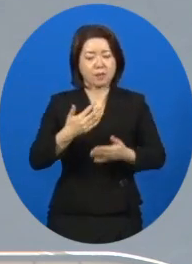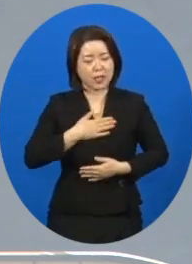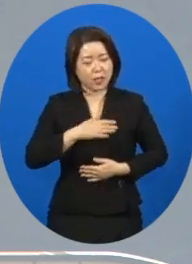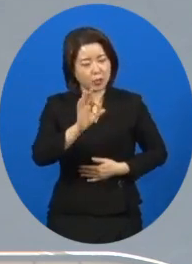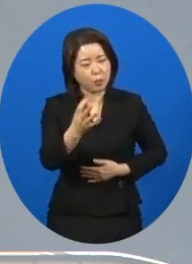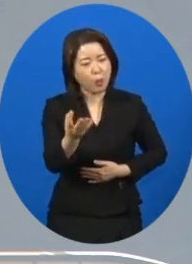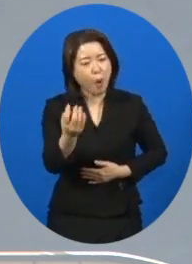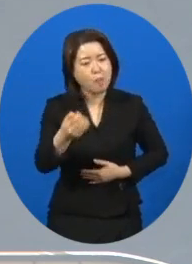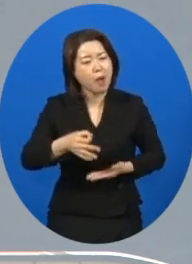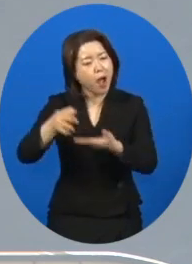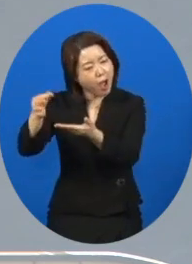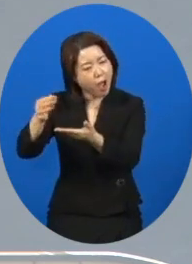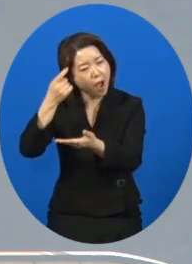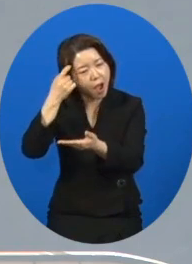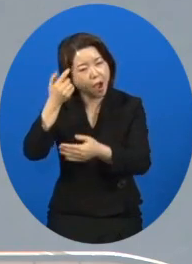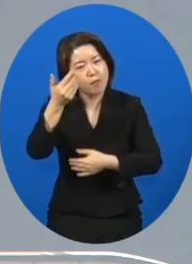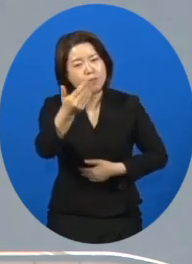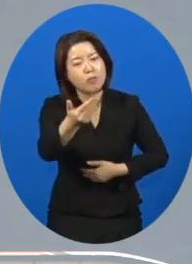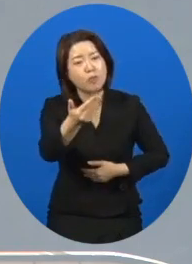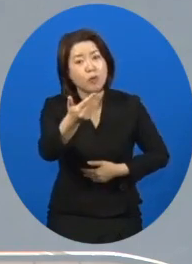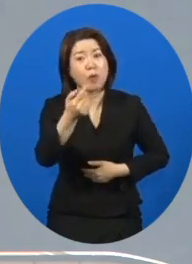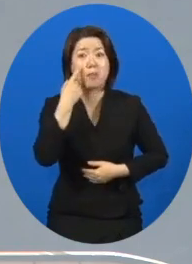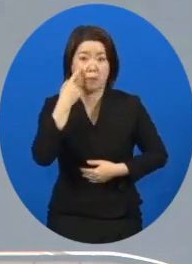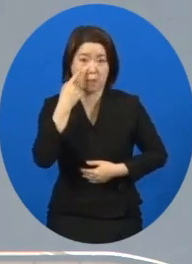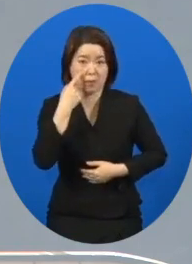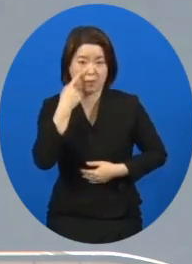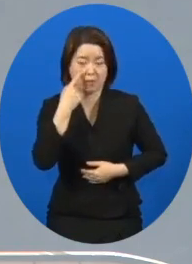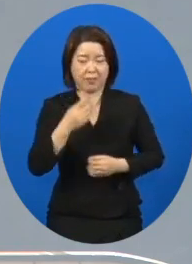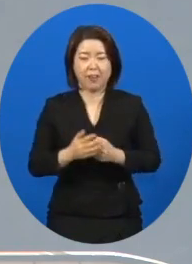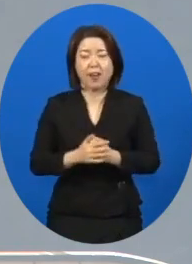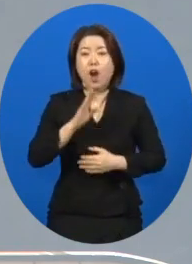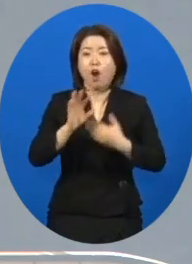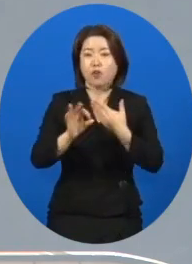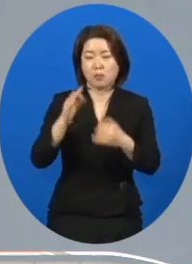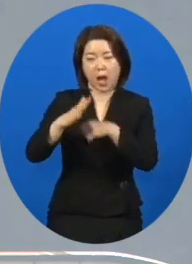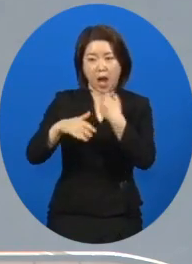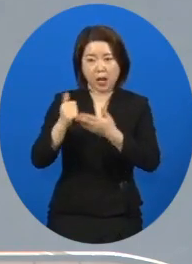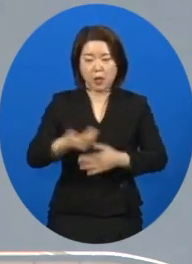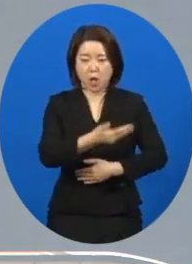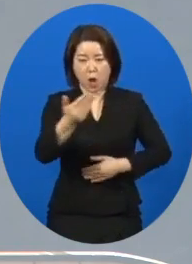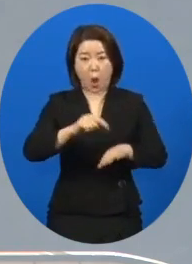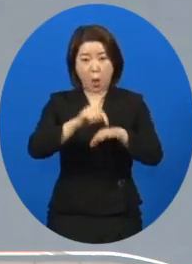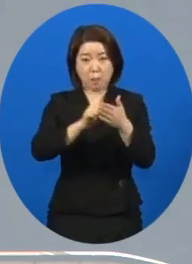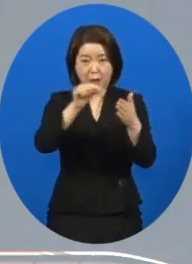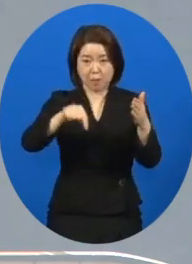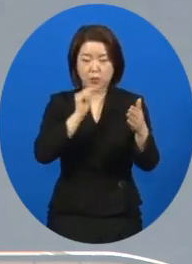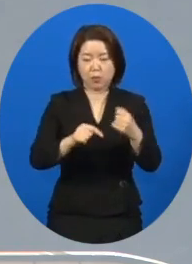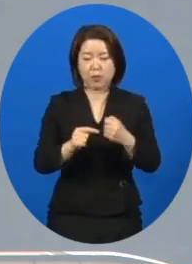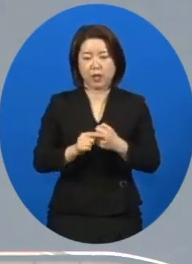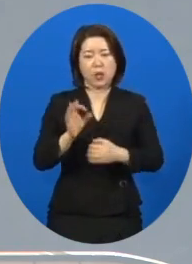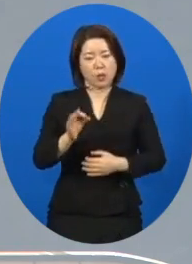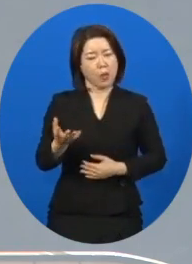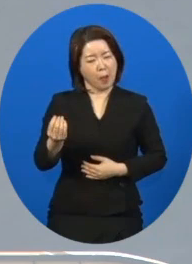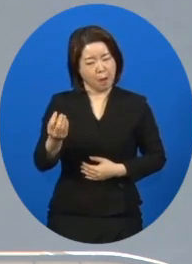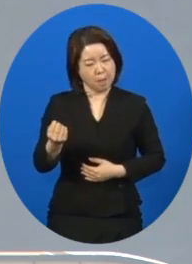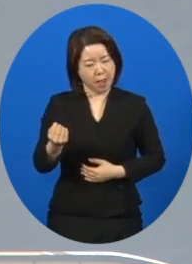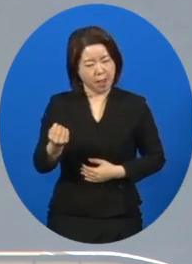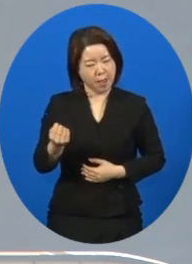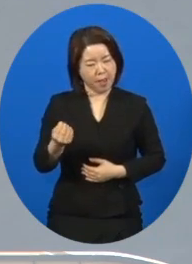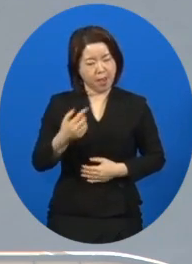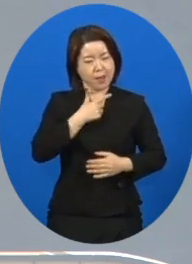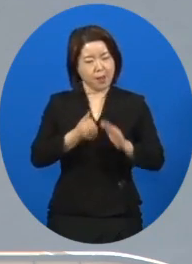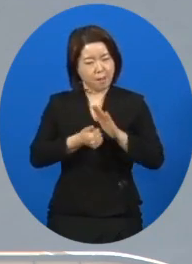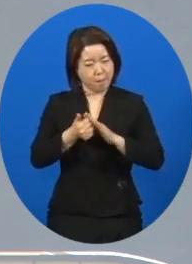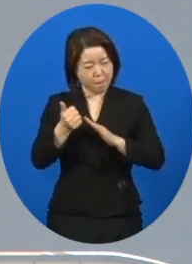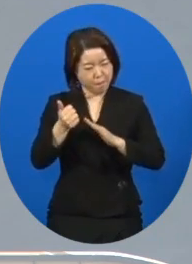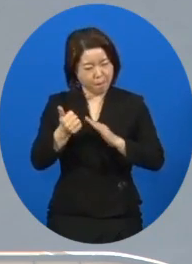할까요? 이렇게 꼭 물으셔야 돼요. 그러면 하나님께서 여러분의 마음에 얼마를 하라고 하는 소원을